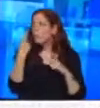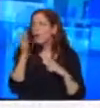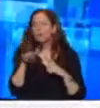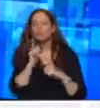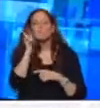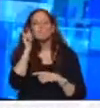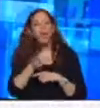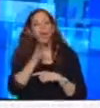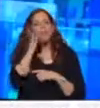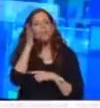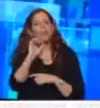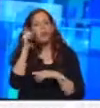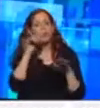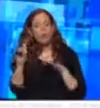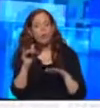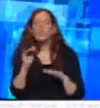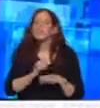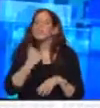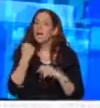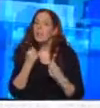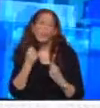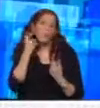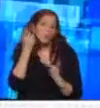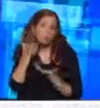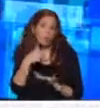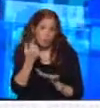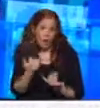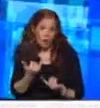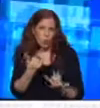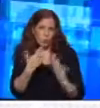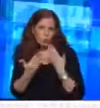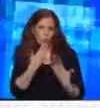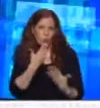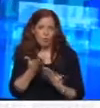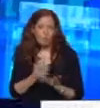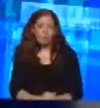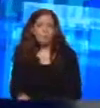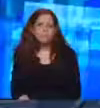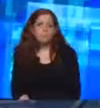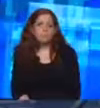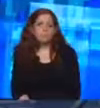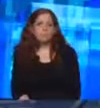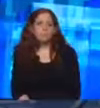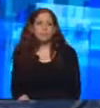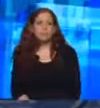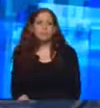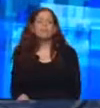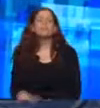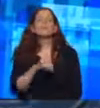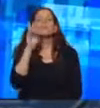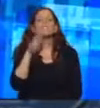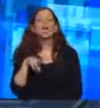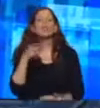לראש הממשלה ולשר הביטחון בנושא הזה. בואי נשמע את דבריו היום בישיבת סיעת הבית היהודי. יש